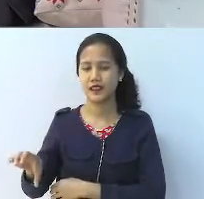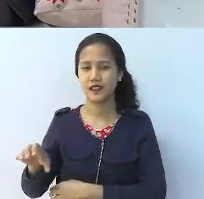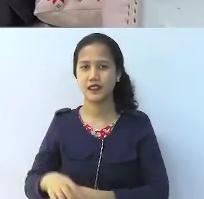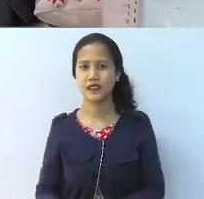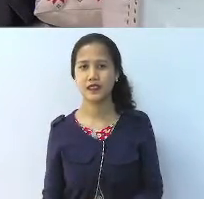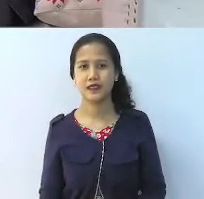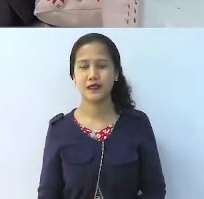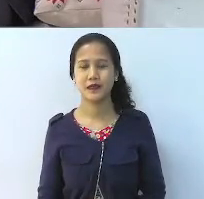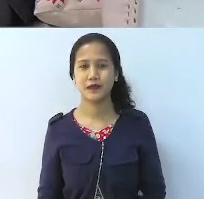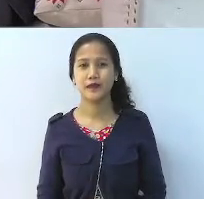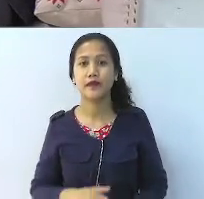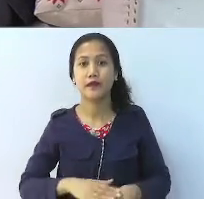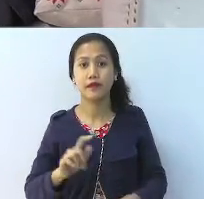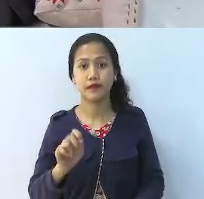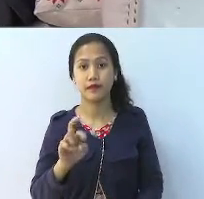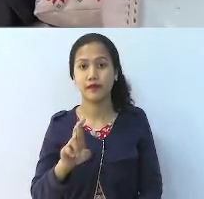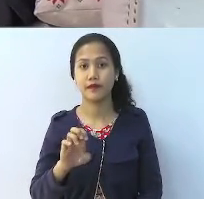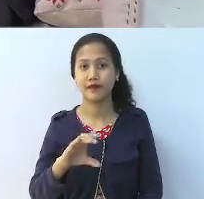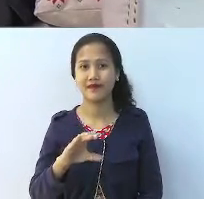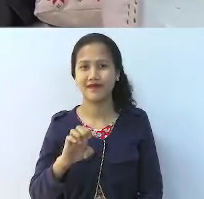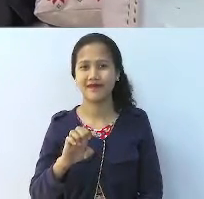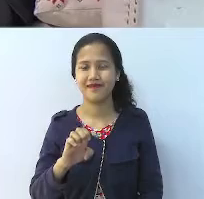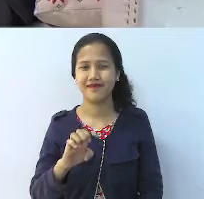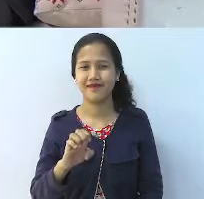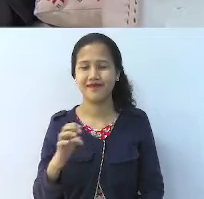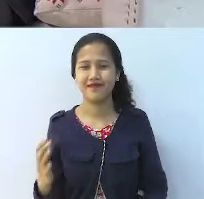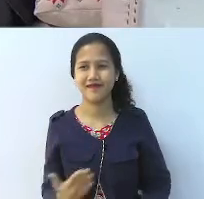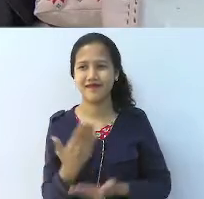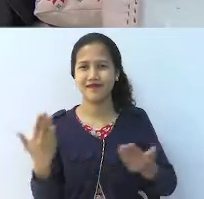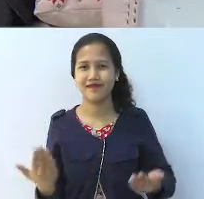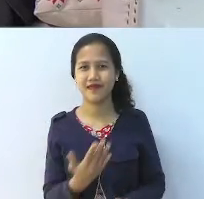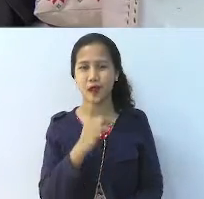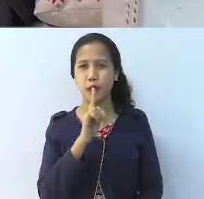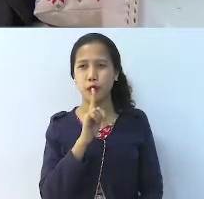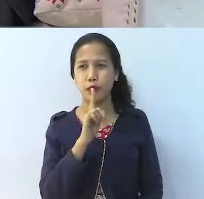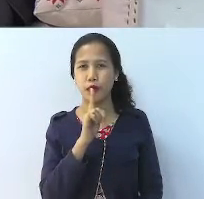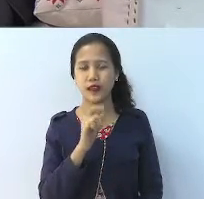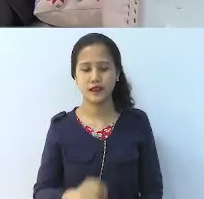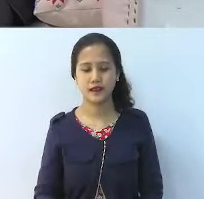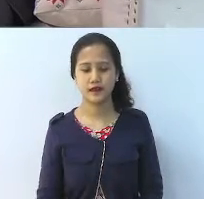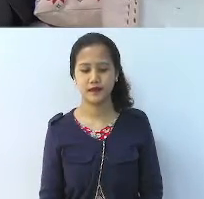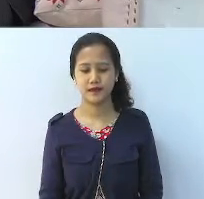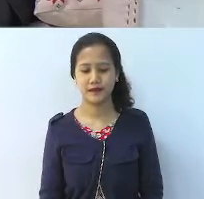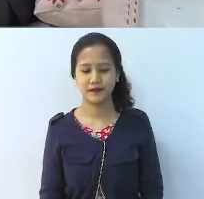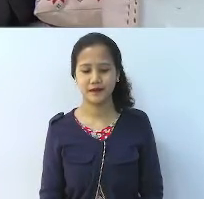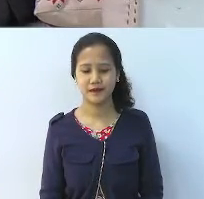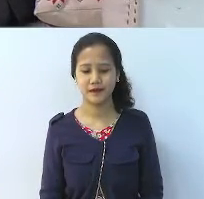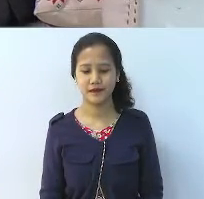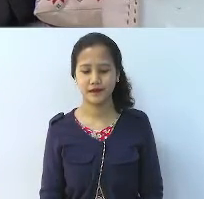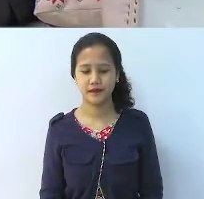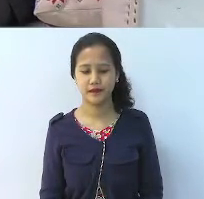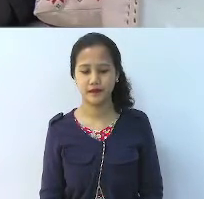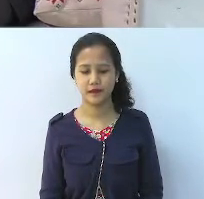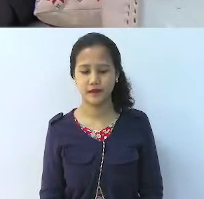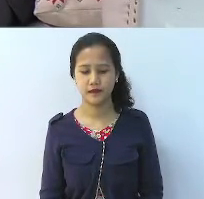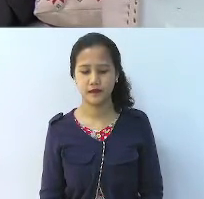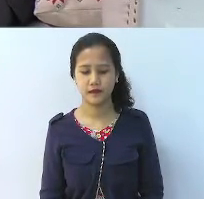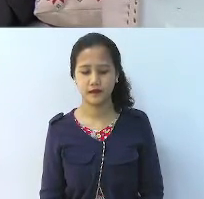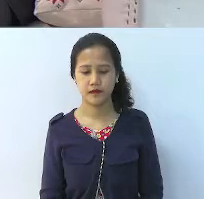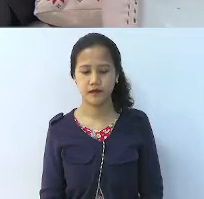Ayan. Happy birthday, sir. And enjoy your day dyan po sa, isa po siya sa ating mga preachers dyan